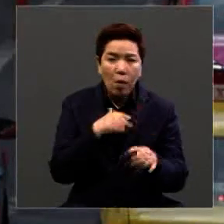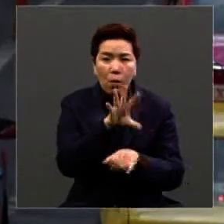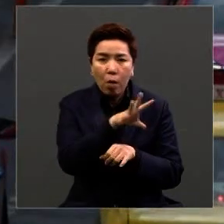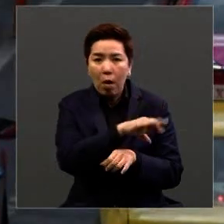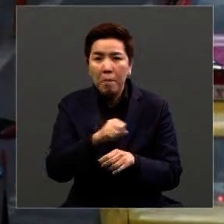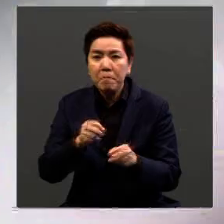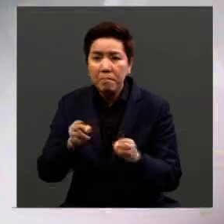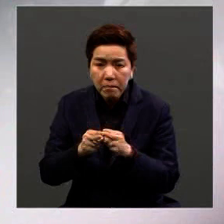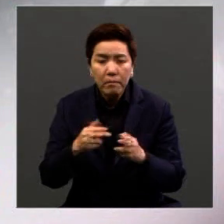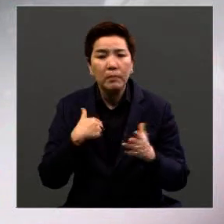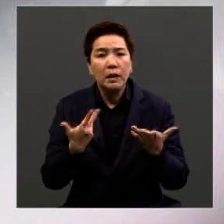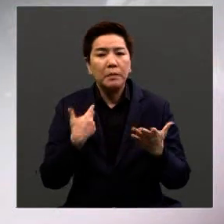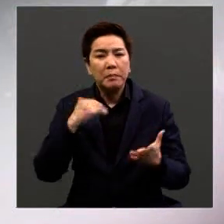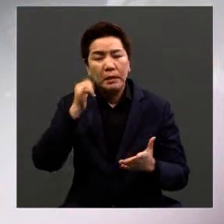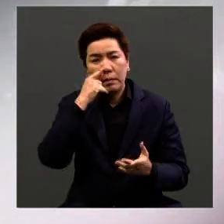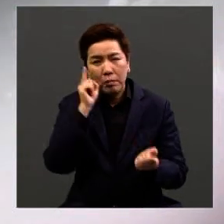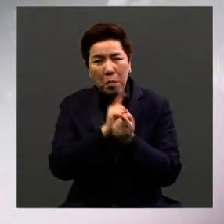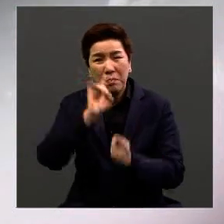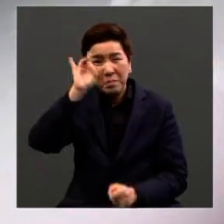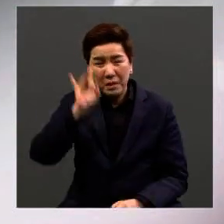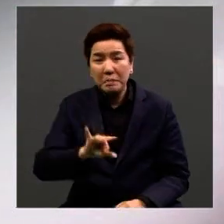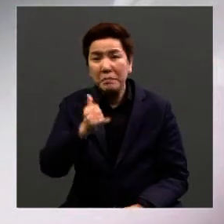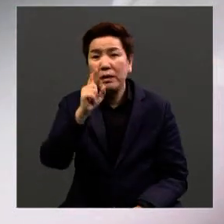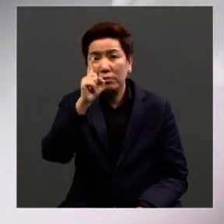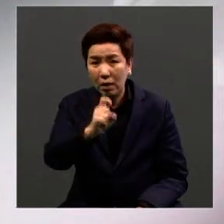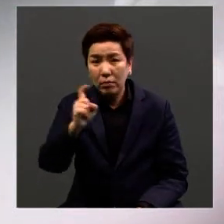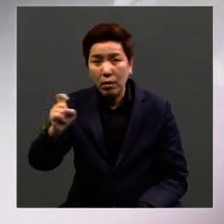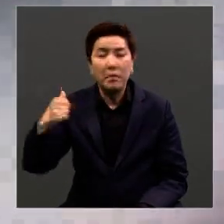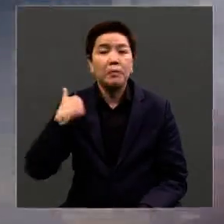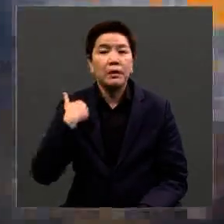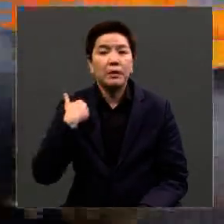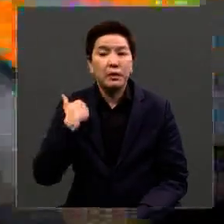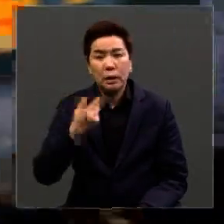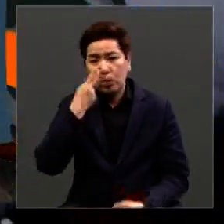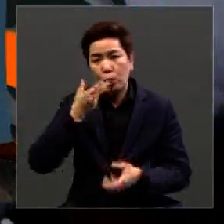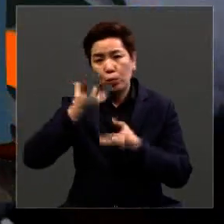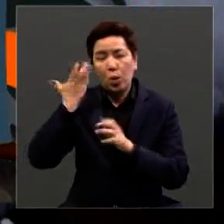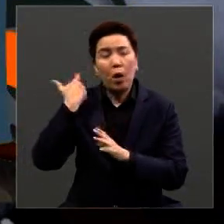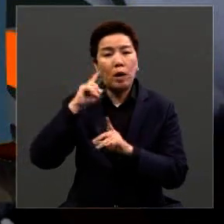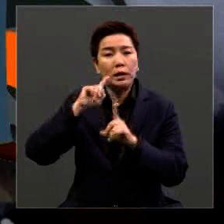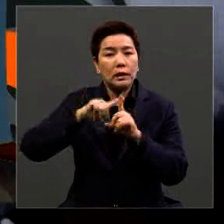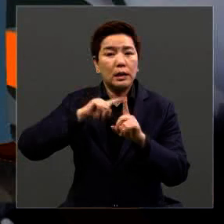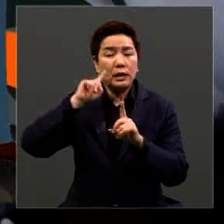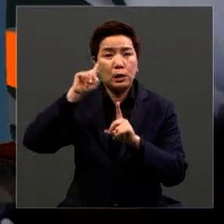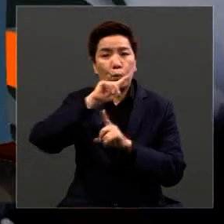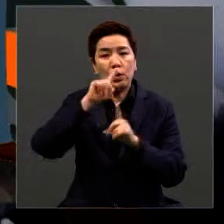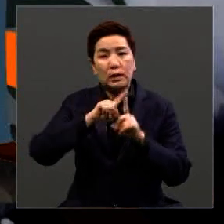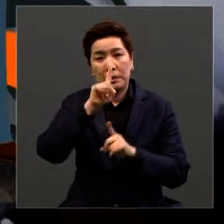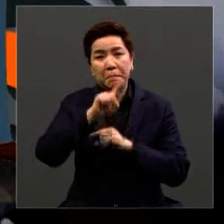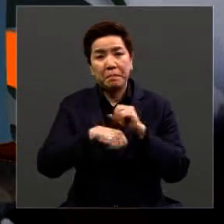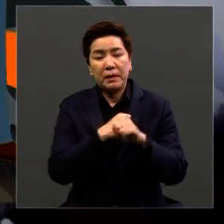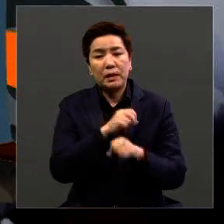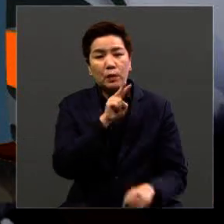ารไปล่วงละเมิดบางกรณีอาจรุนแรงถึงขั้นเสียชีวิตย้อนไปเมื่อ1มกราคม